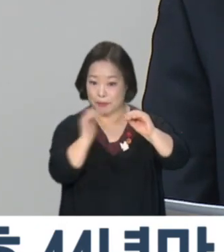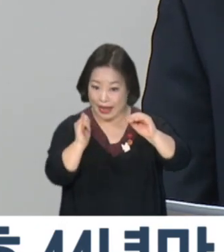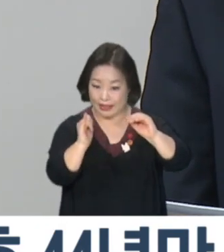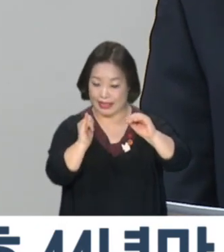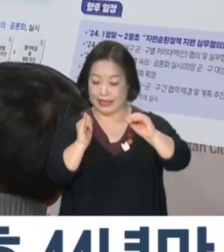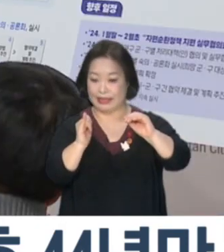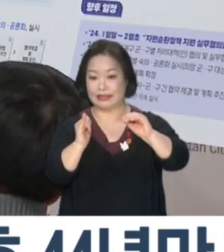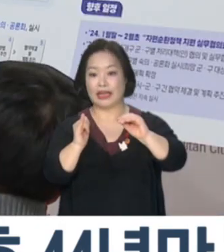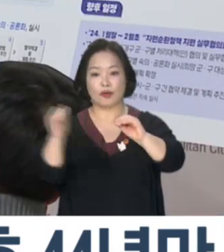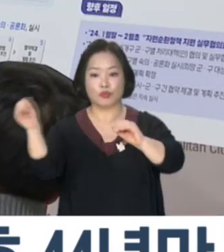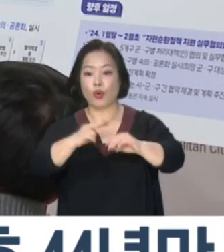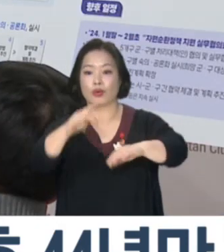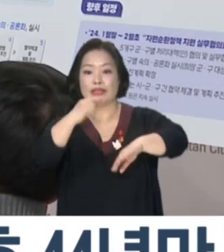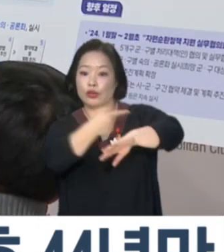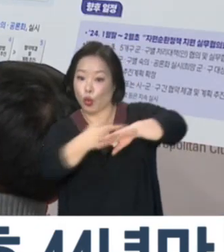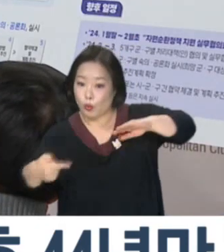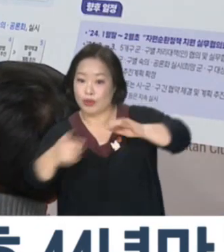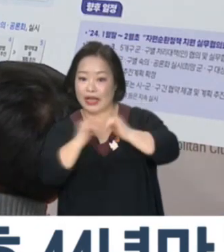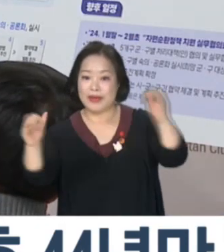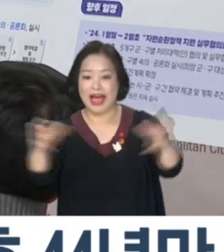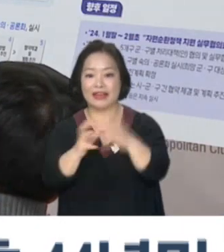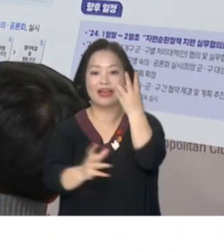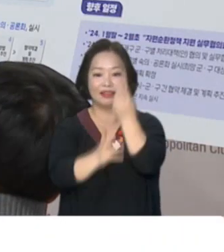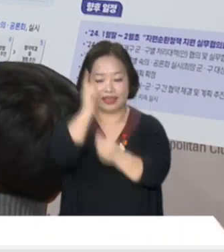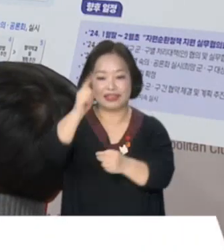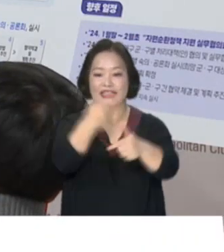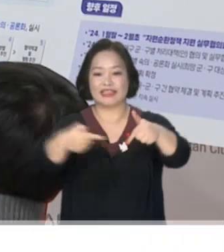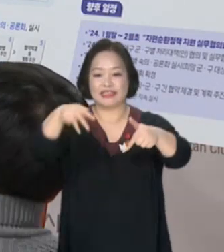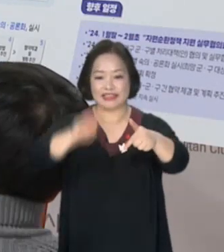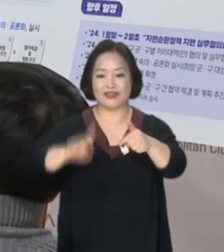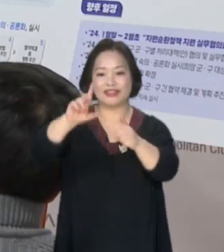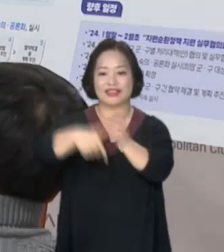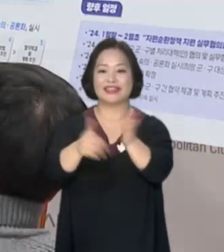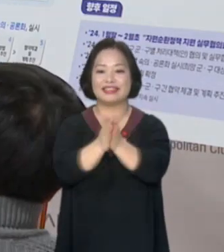700만 재외동포가 하나되는 인천 시대를 열어 가겠다고 말했습니다